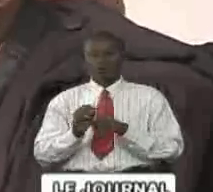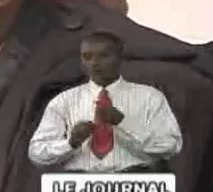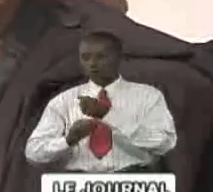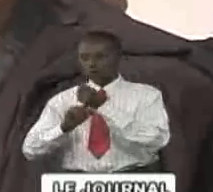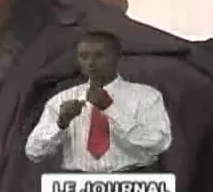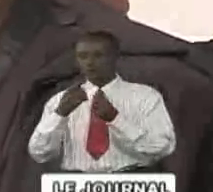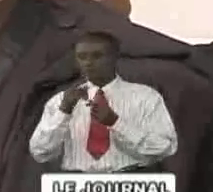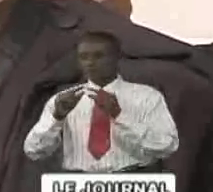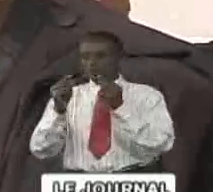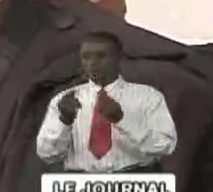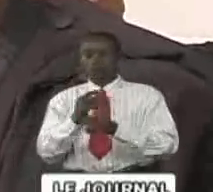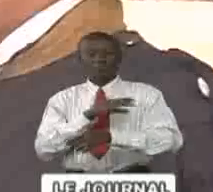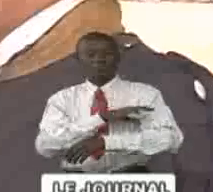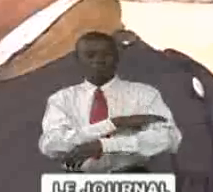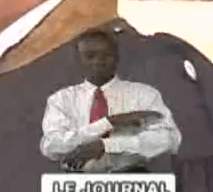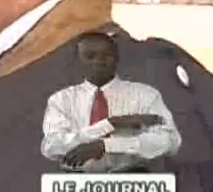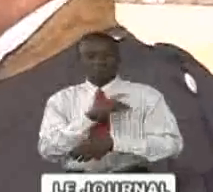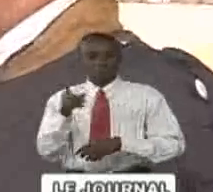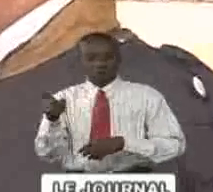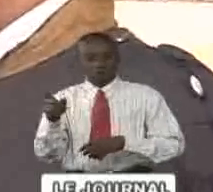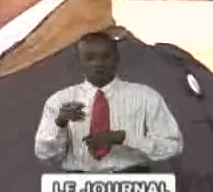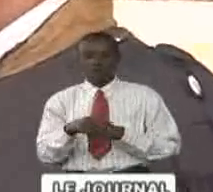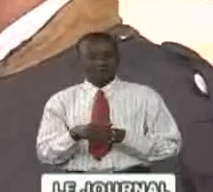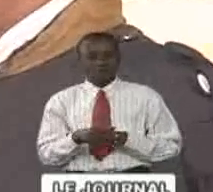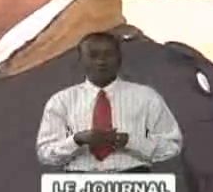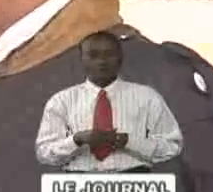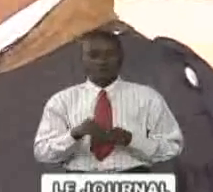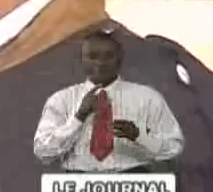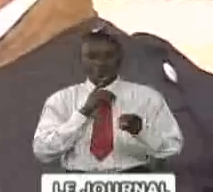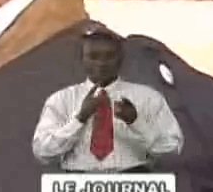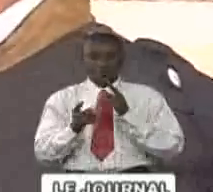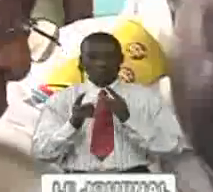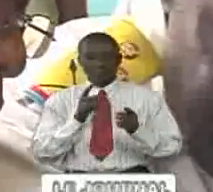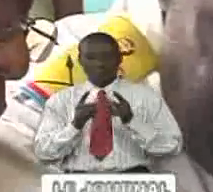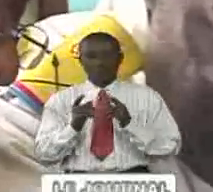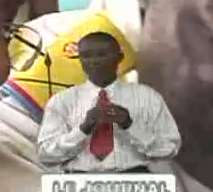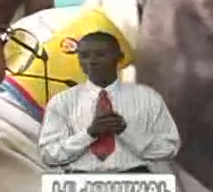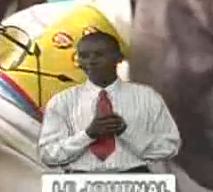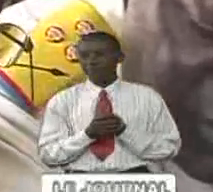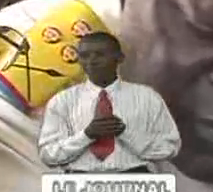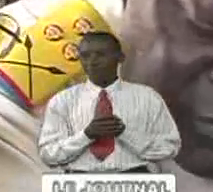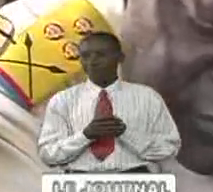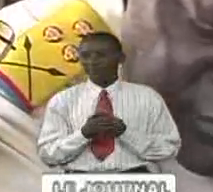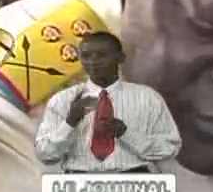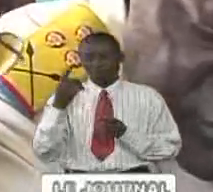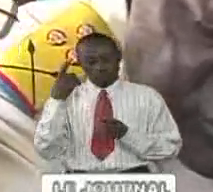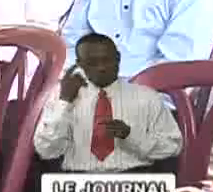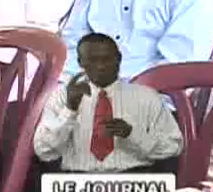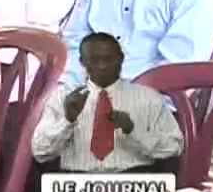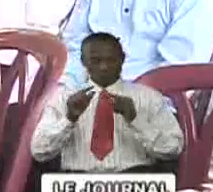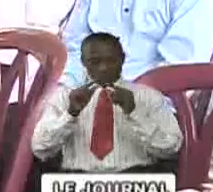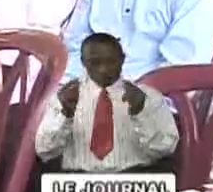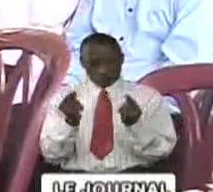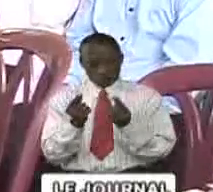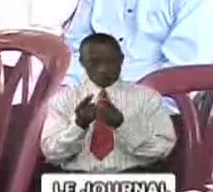les parties civiles n'ont pas droit à la parole pour plaider sur la régularité de la saisine de la cour par rapport aux